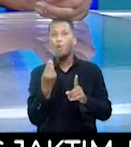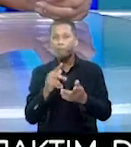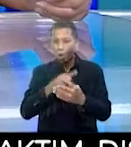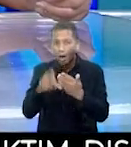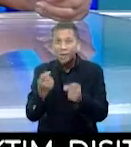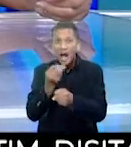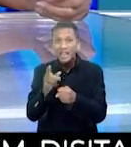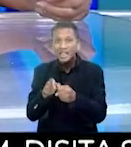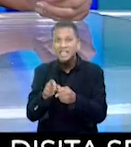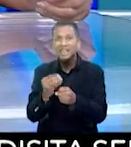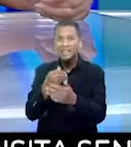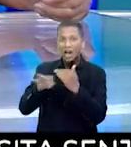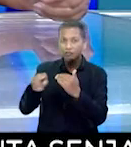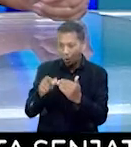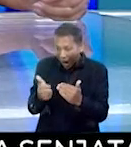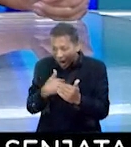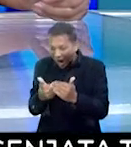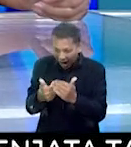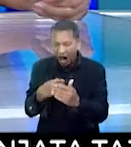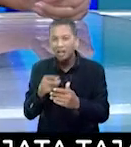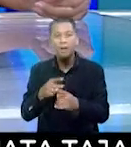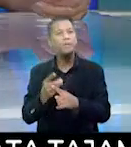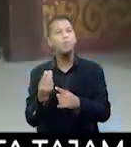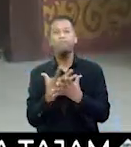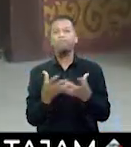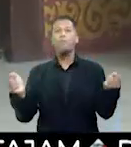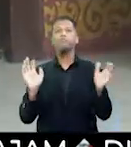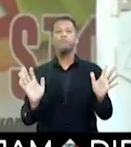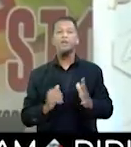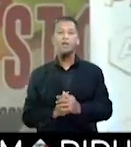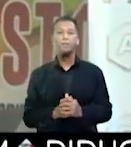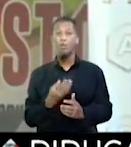antar bank dan kehilangan uang jutaan rupiah.